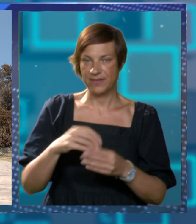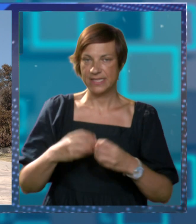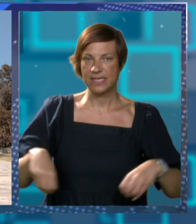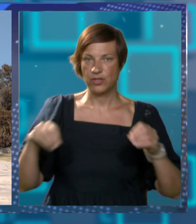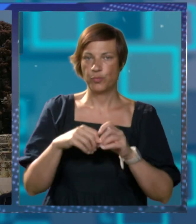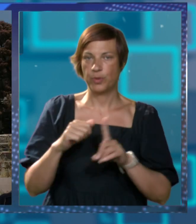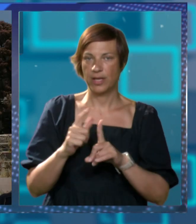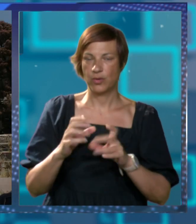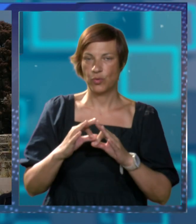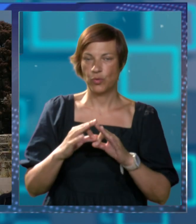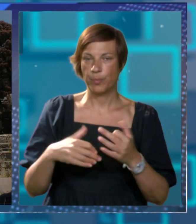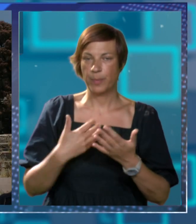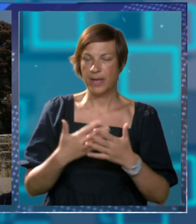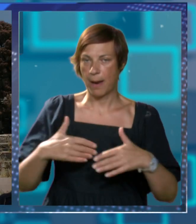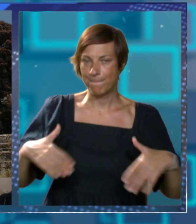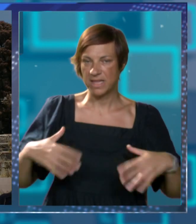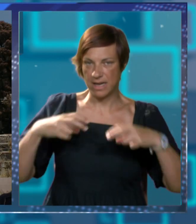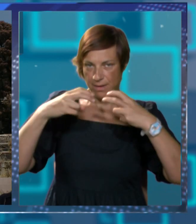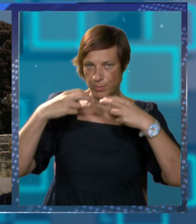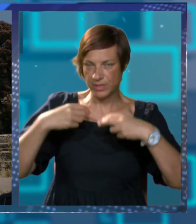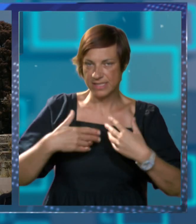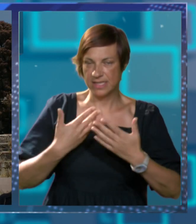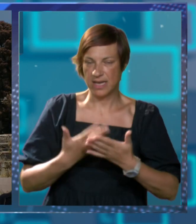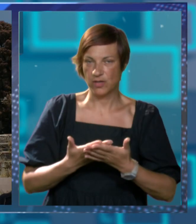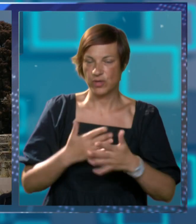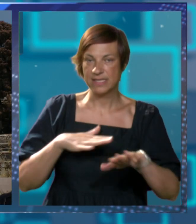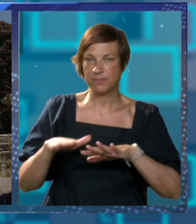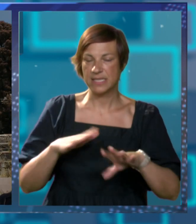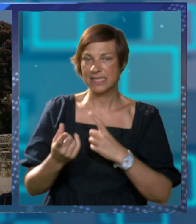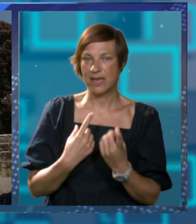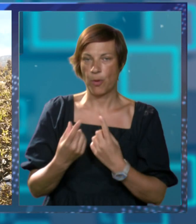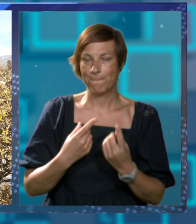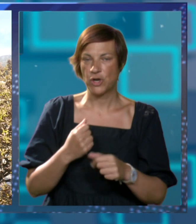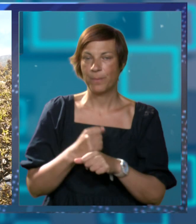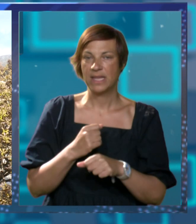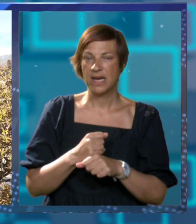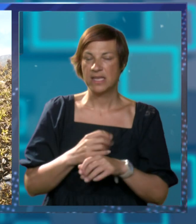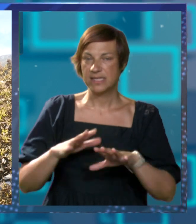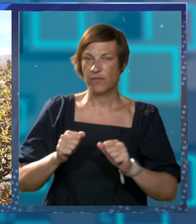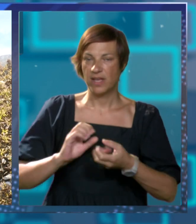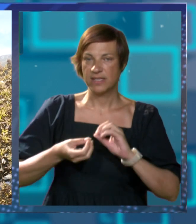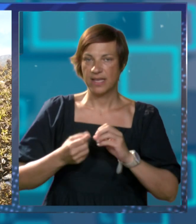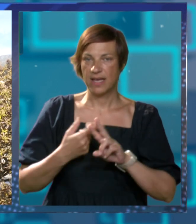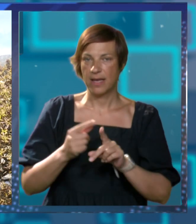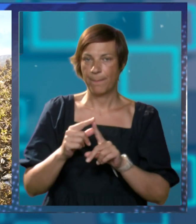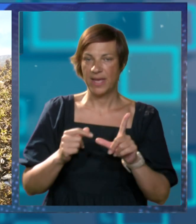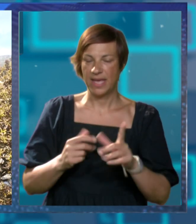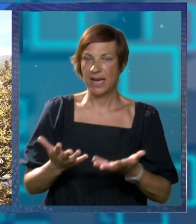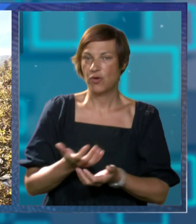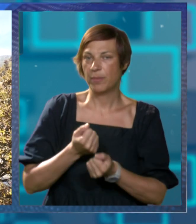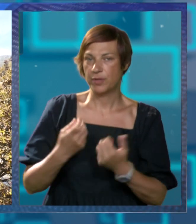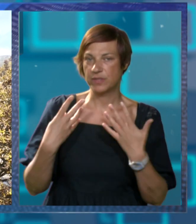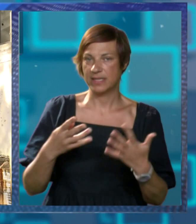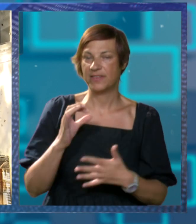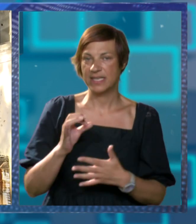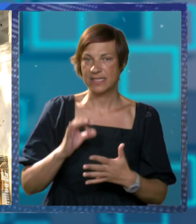Investitor u projekt Kupara, singapurski milijarder, pod istragom je sa tamošnjim ministrom prometa. Radi se o vlasniku tvrtke HPL koja je